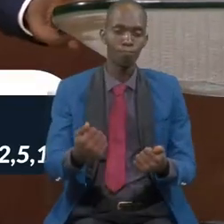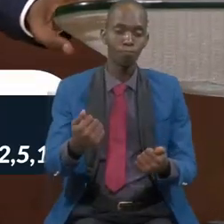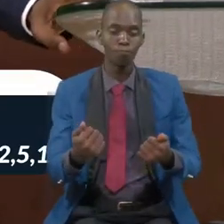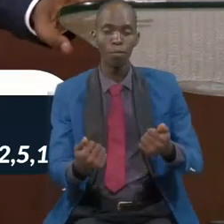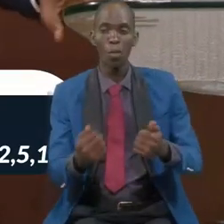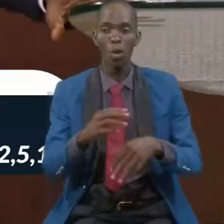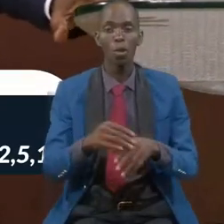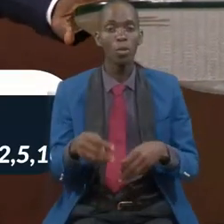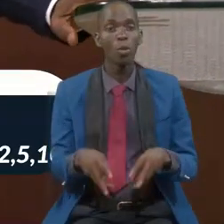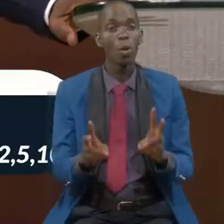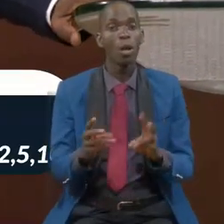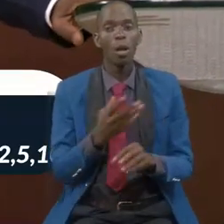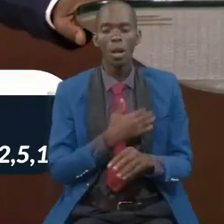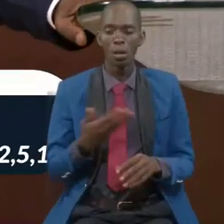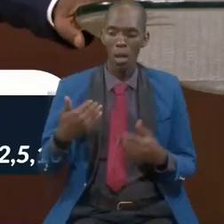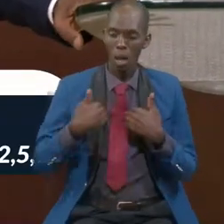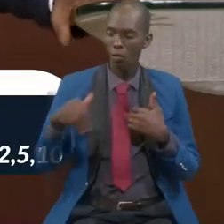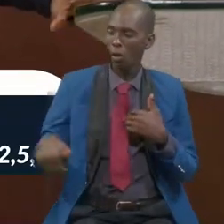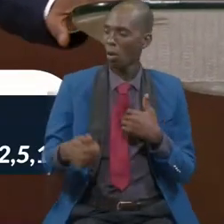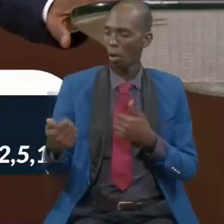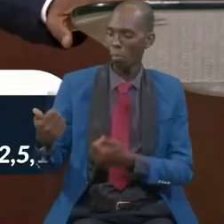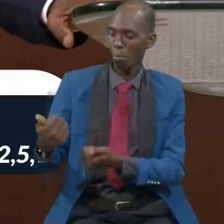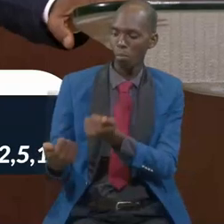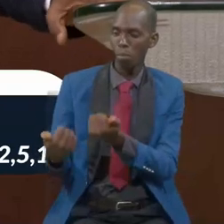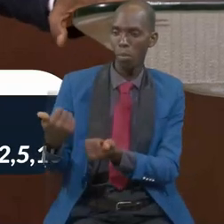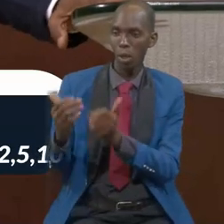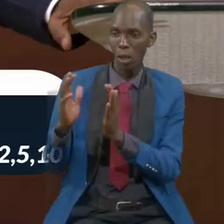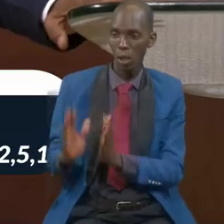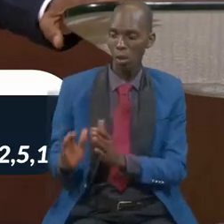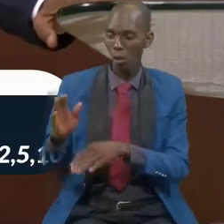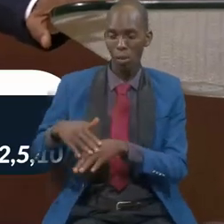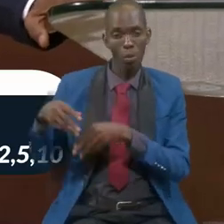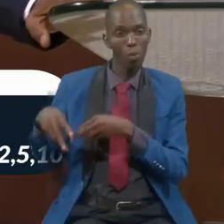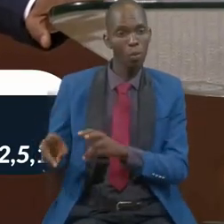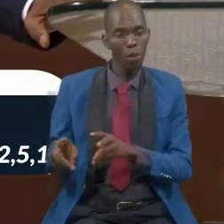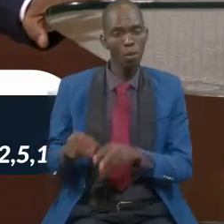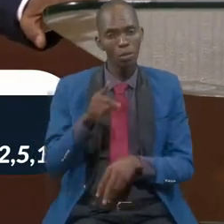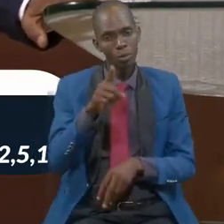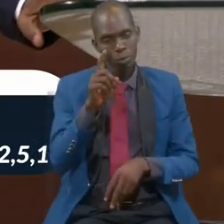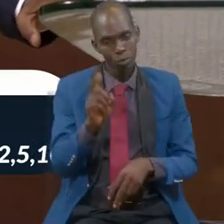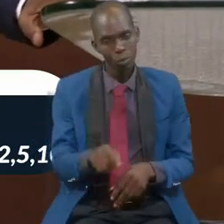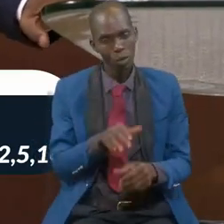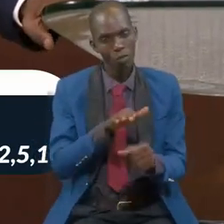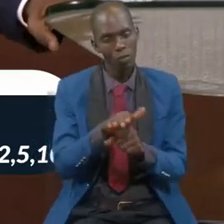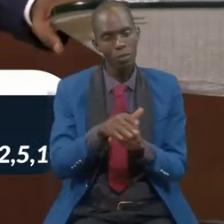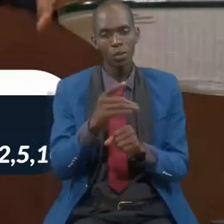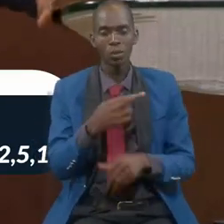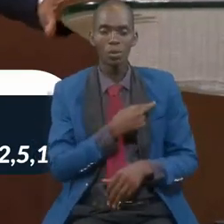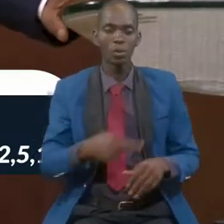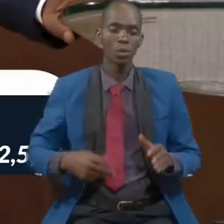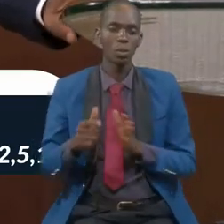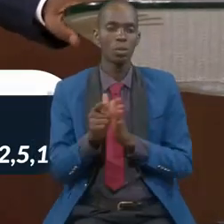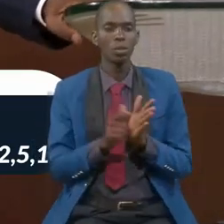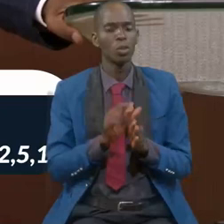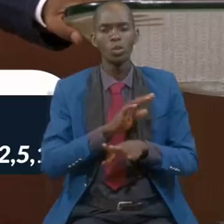route. Il y a d'autres conducteurs, d'autres chauffeurs à côté de vous. Alors, il